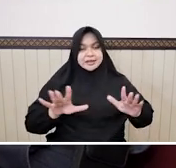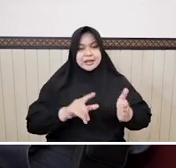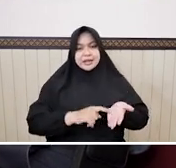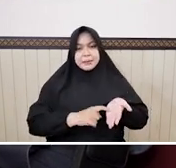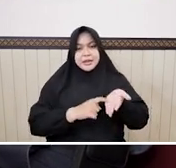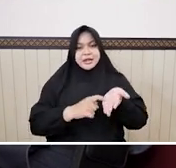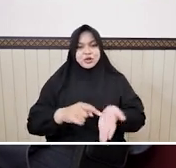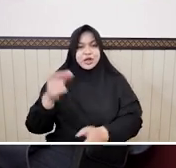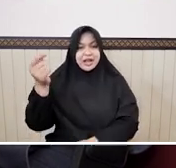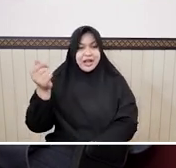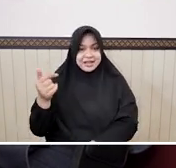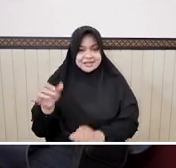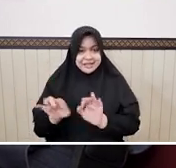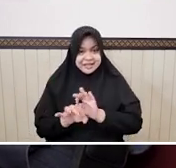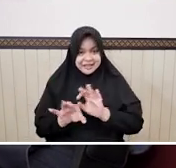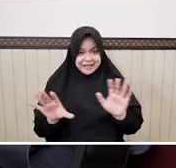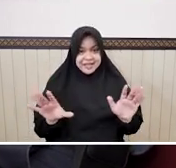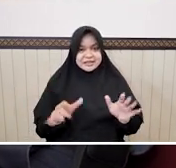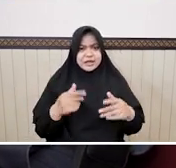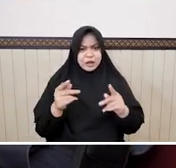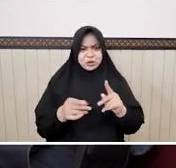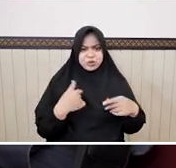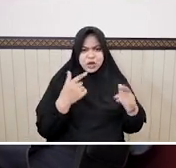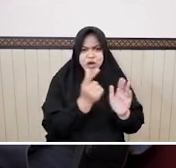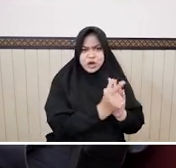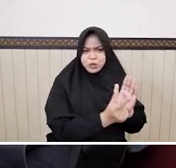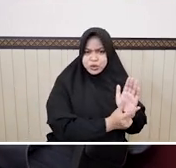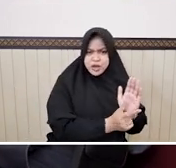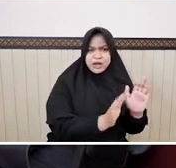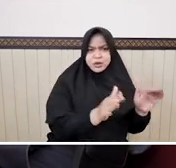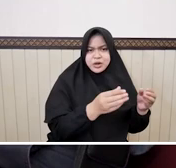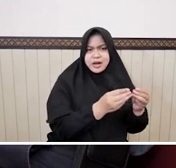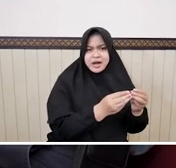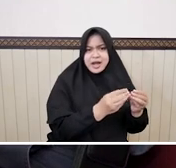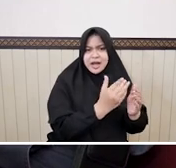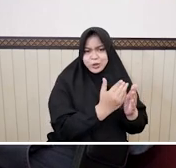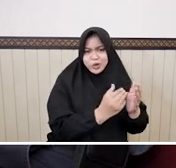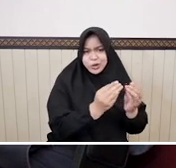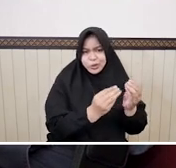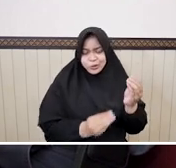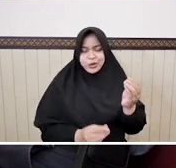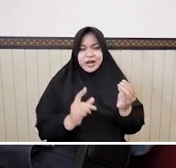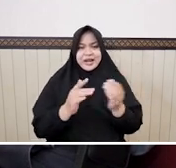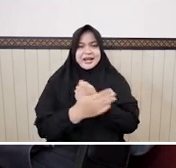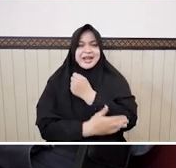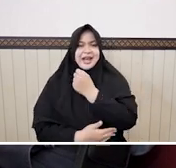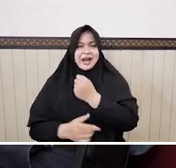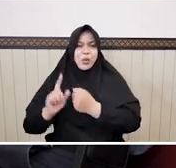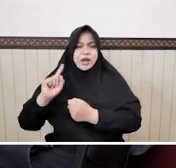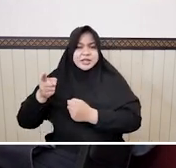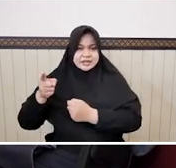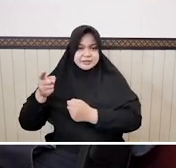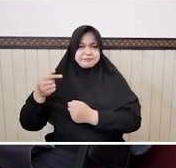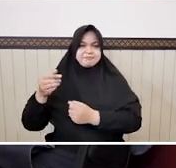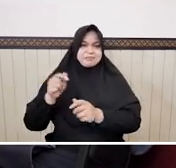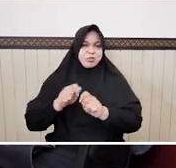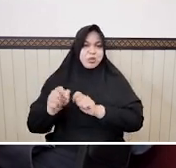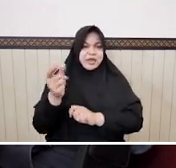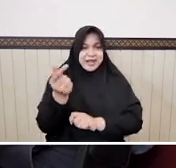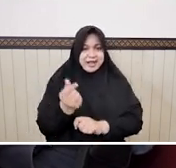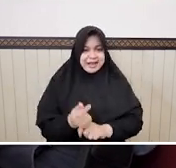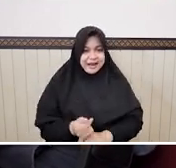jelas rujukannya ketika kemudian sudah ada undang-undang yang ada permen yang mestinya negara berkewajiban untuk menganggarkan kali itu oke kira-kira